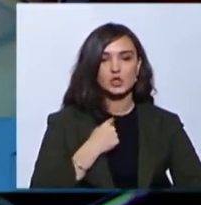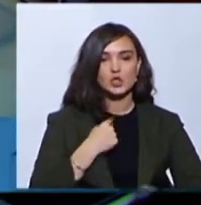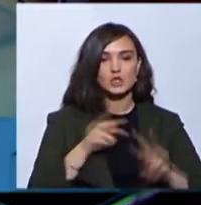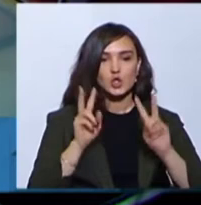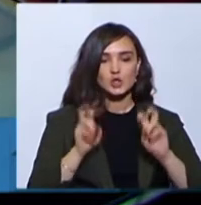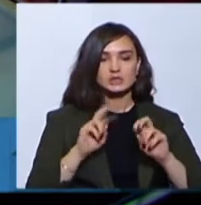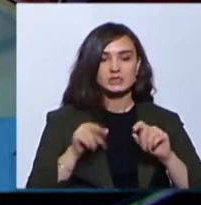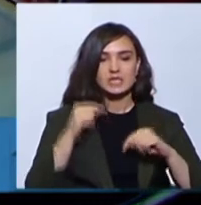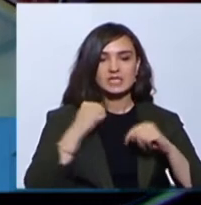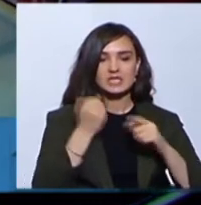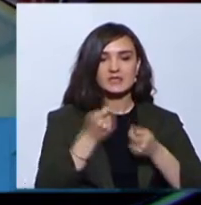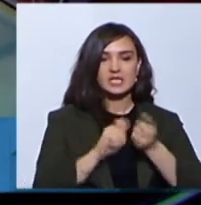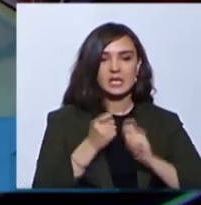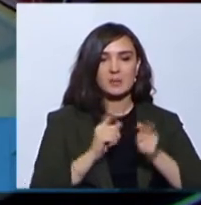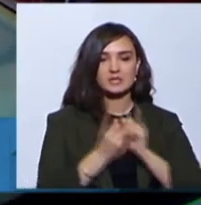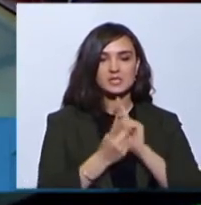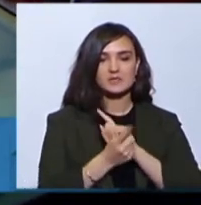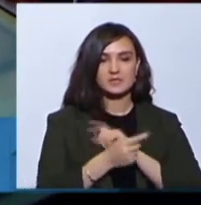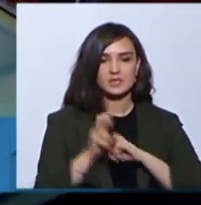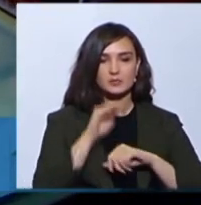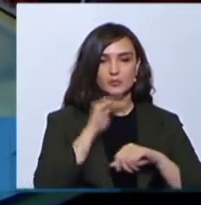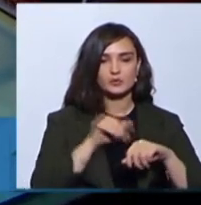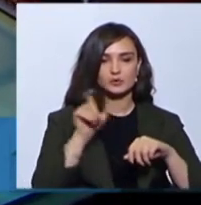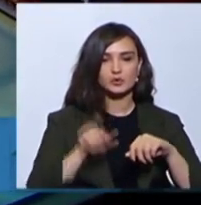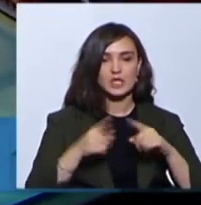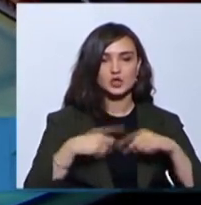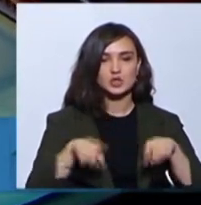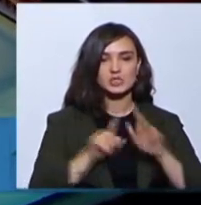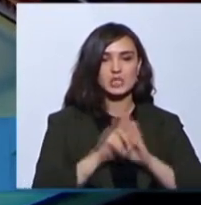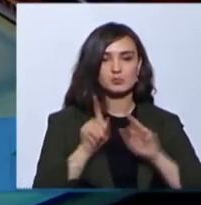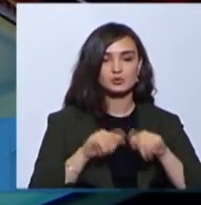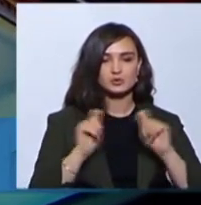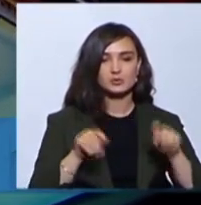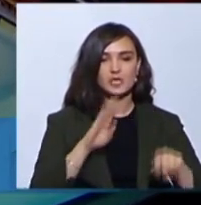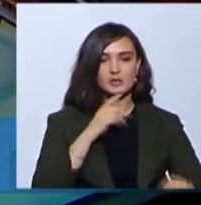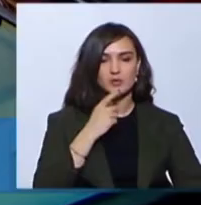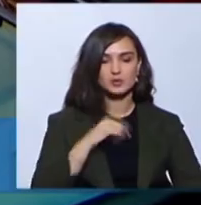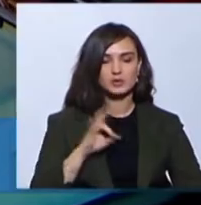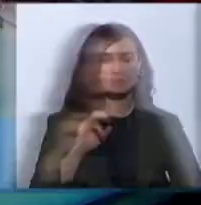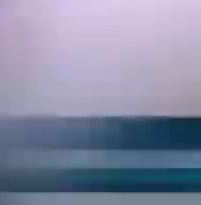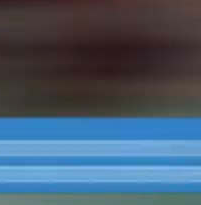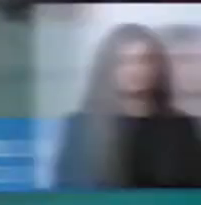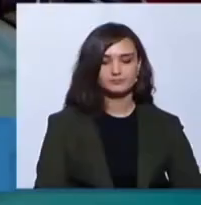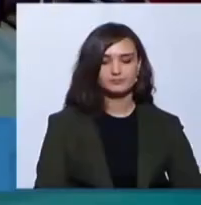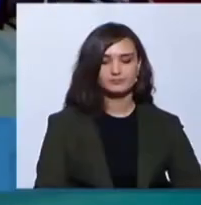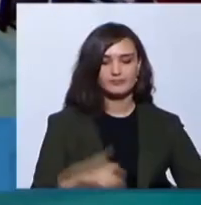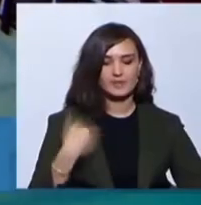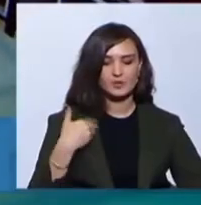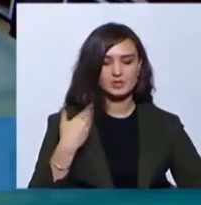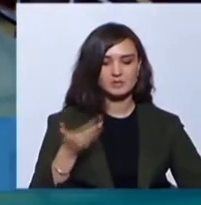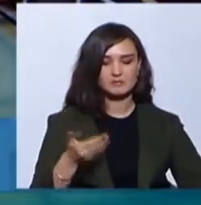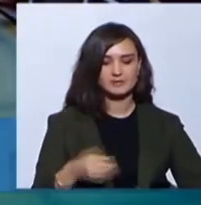ენდოკრინოლოგიისა და მეტაბოლიზმის ასოციაციის პრეზიდენტი, ამავე ასოციაციის დამფუძნებელი ენდოკრინოლოგი ქალბატონი ნათია ვაშაღმაძე.